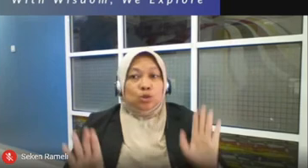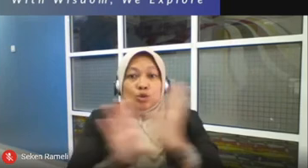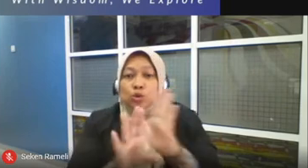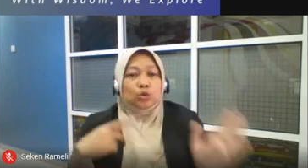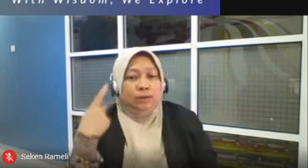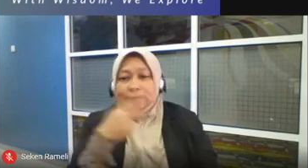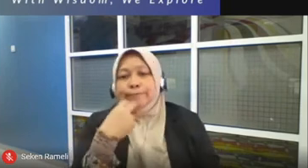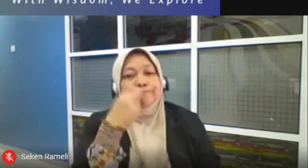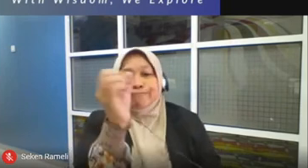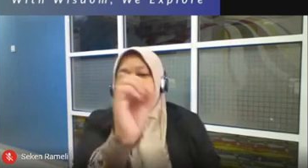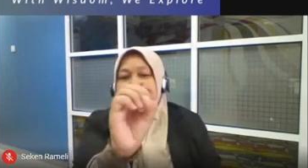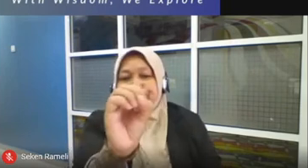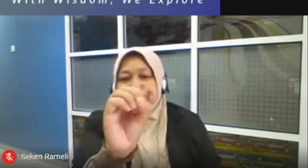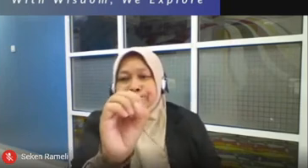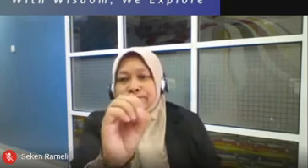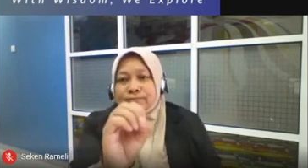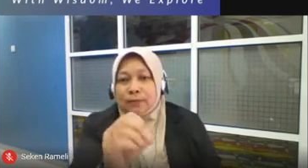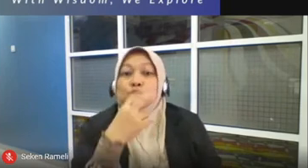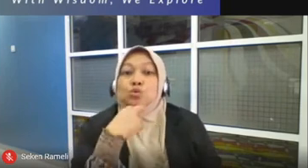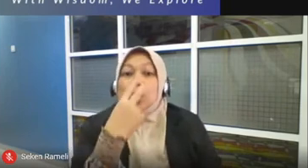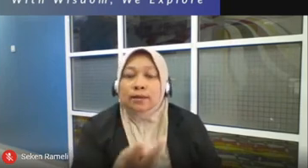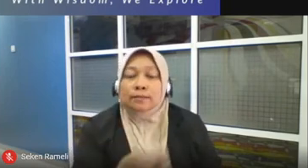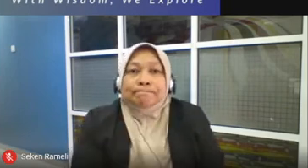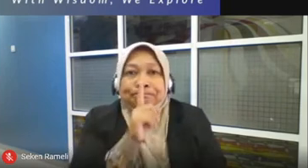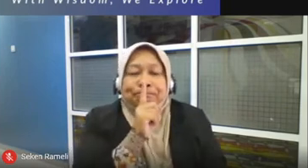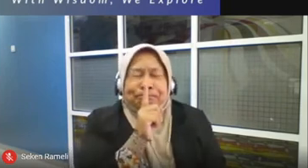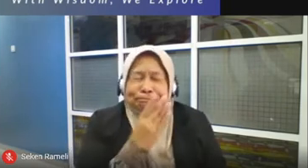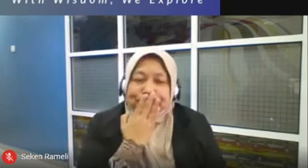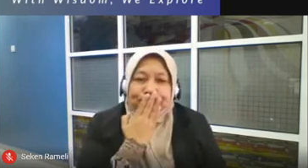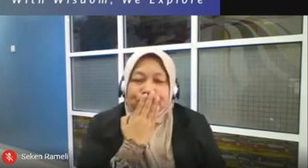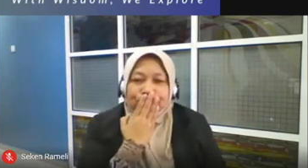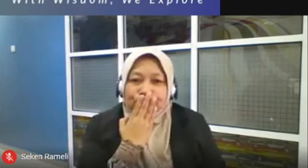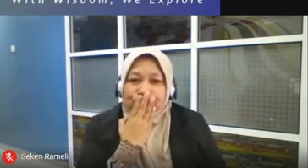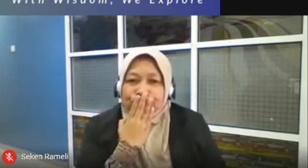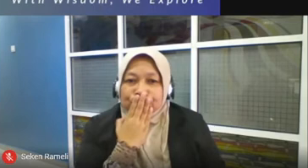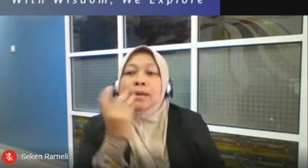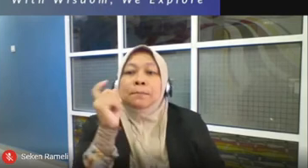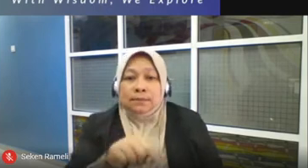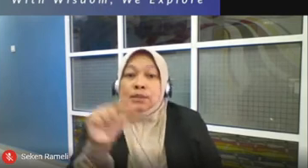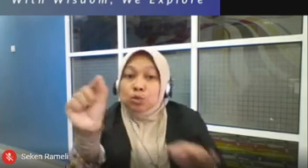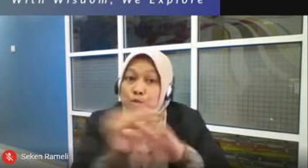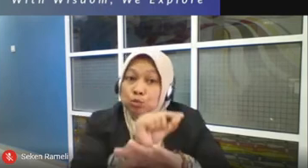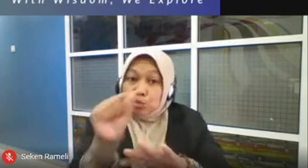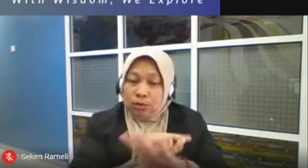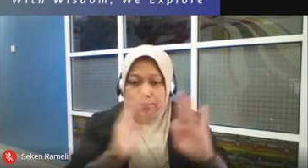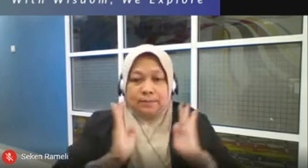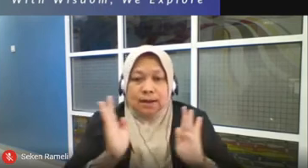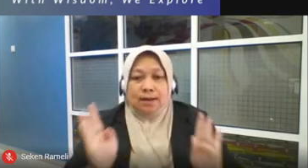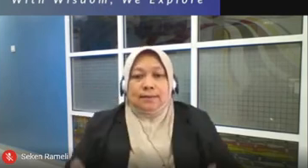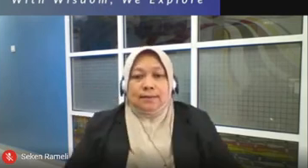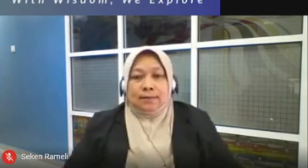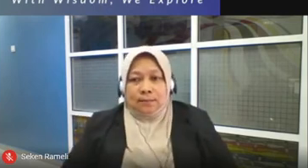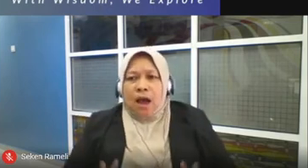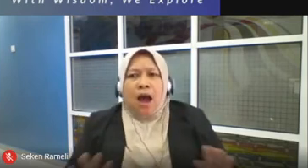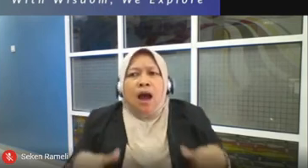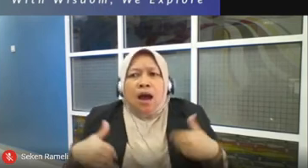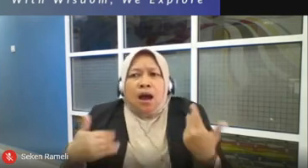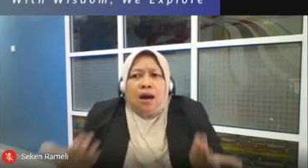tak bersuara, okey, kalau yang ada suara pun tiba-tiba tak boleh bersuara, okey, gunakan bahasa tubuh badan yang macam